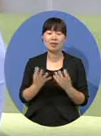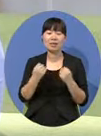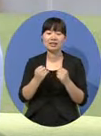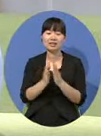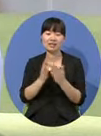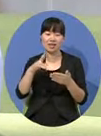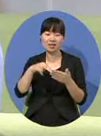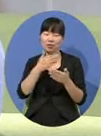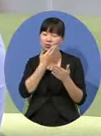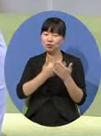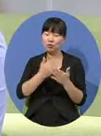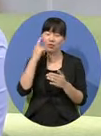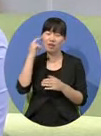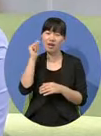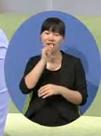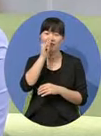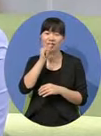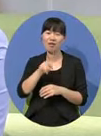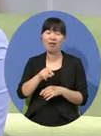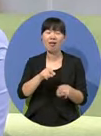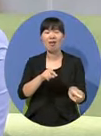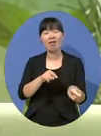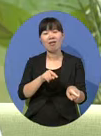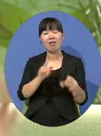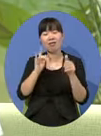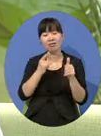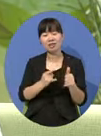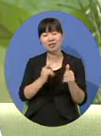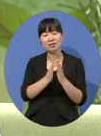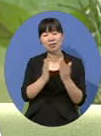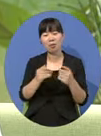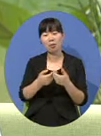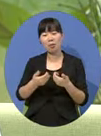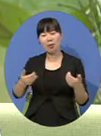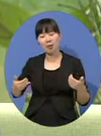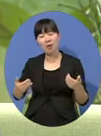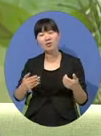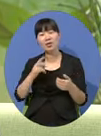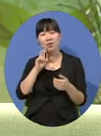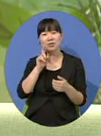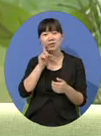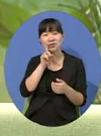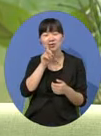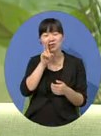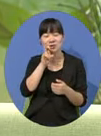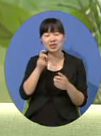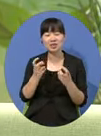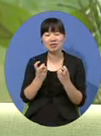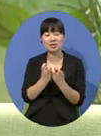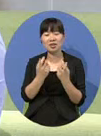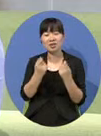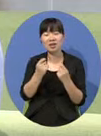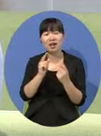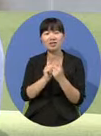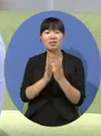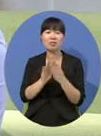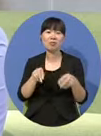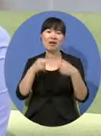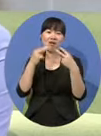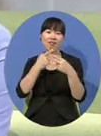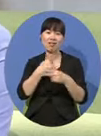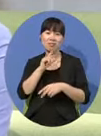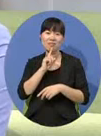중요하게 생각하시는데요. 어머, 다독이 아니라 그건 애한테 이제 책에서 멀어지게 만드는 지름길인 것 같은데요. 예. 근데 직접 했어요, 진짜.